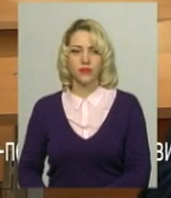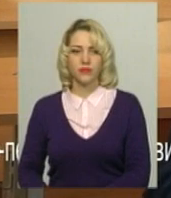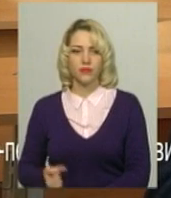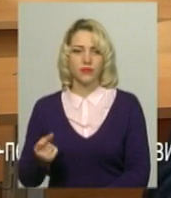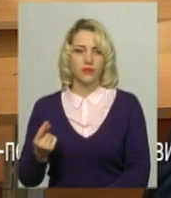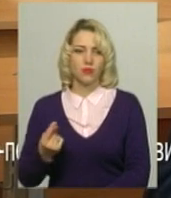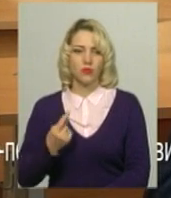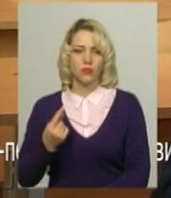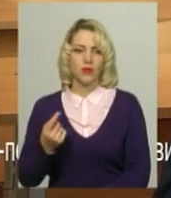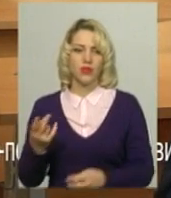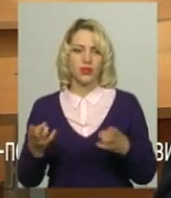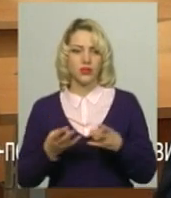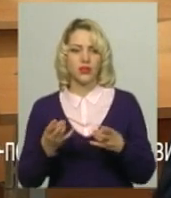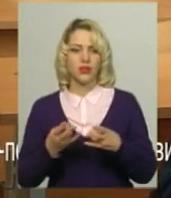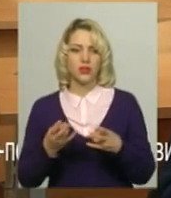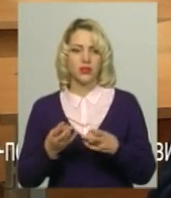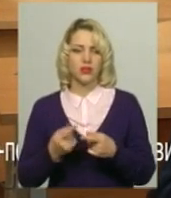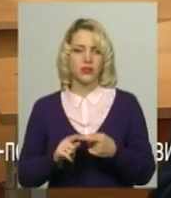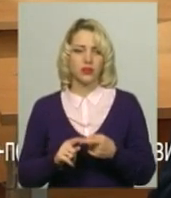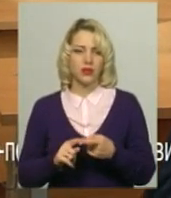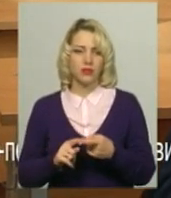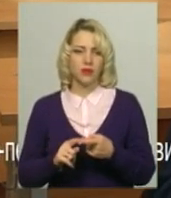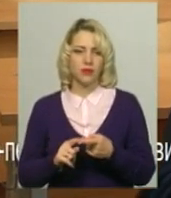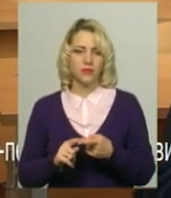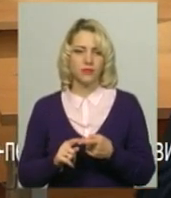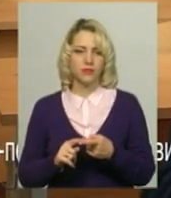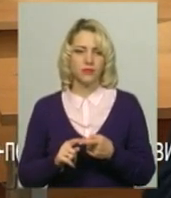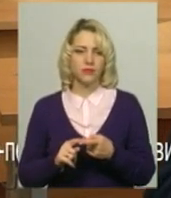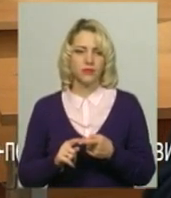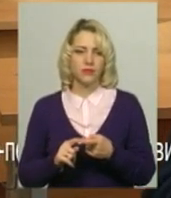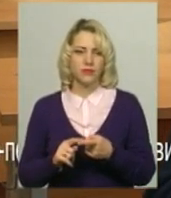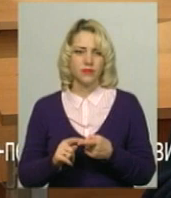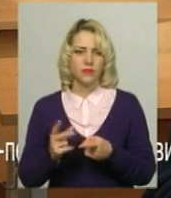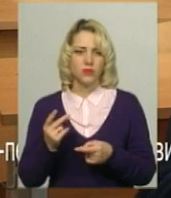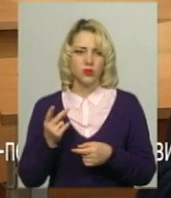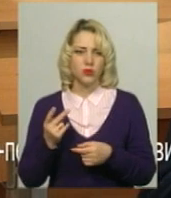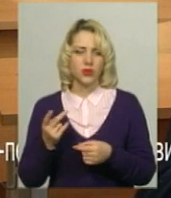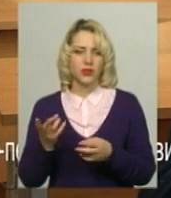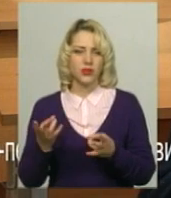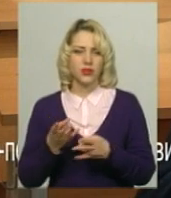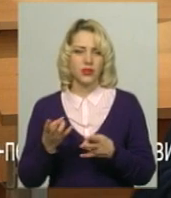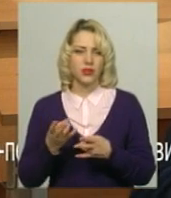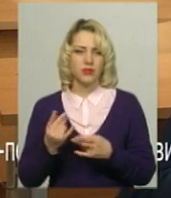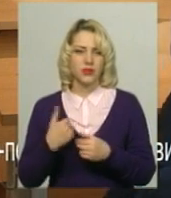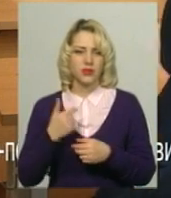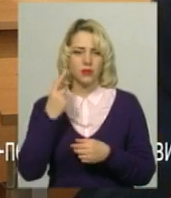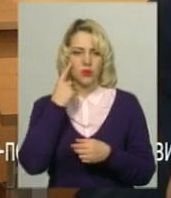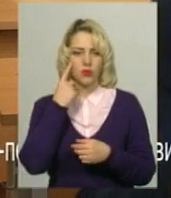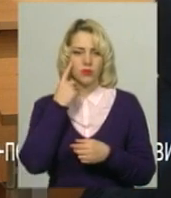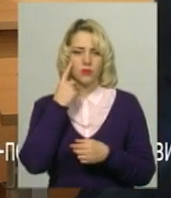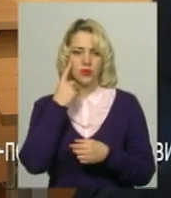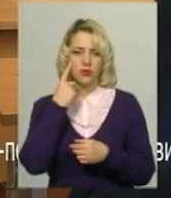треба новий клас, асистентів, по-друге. Треба, зараз я подумаю.